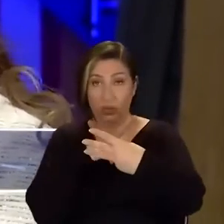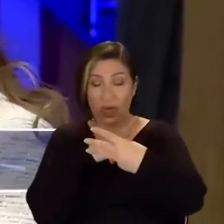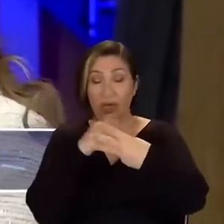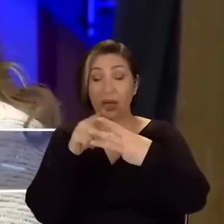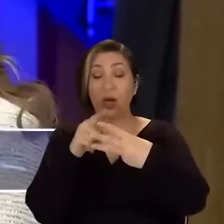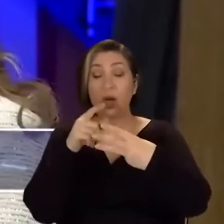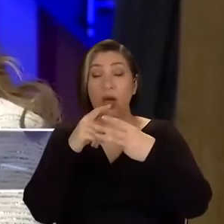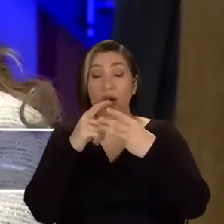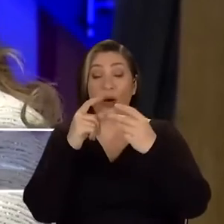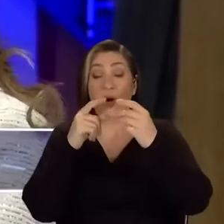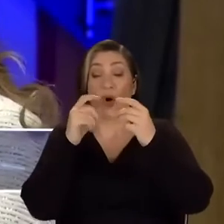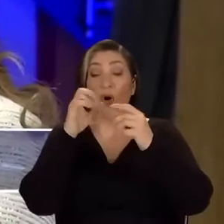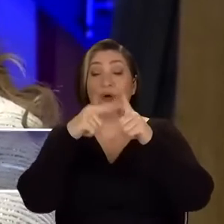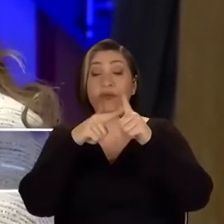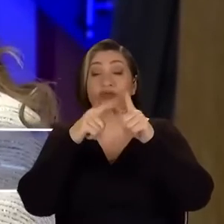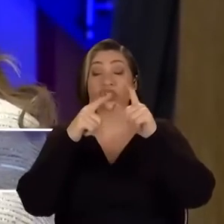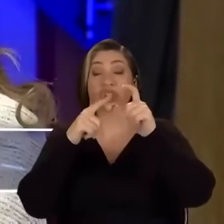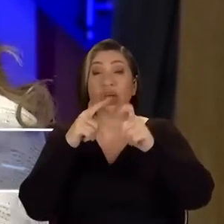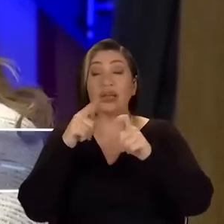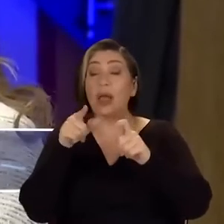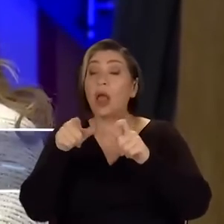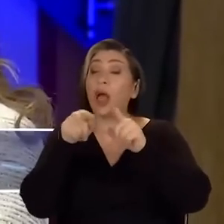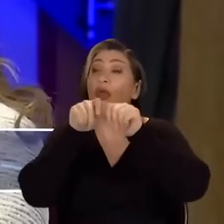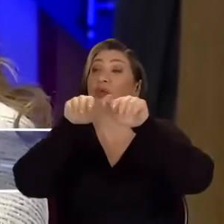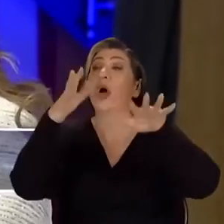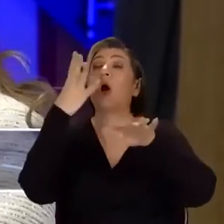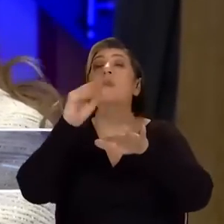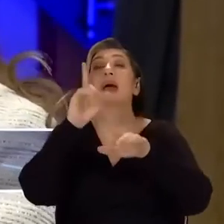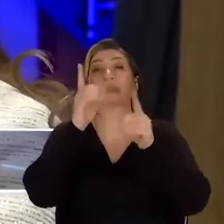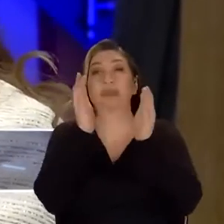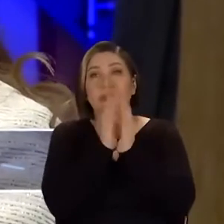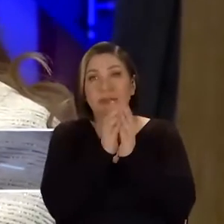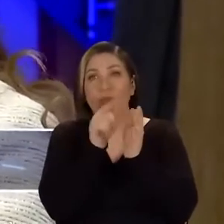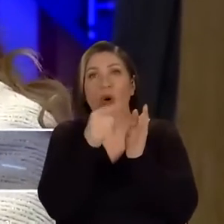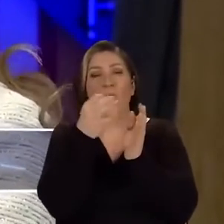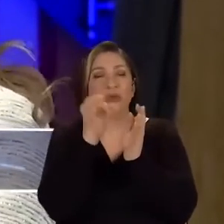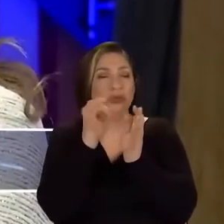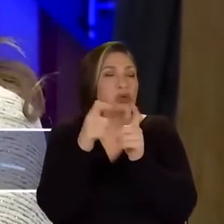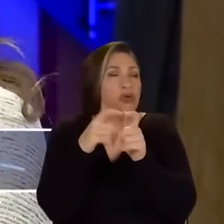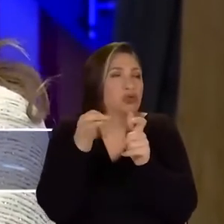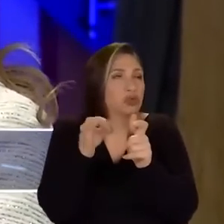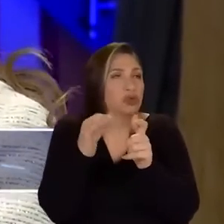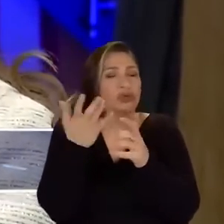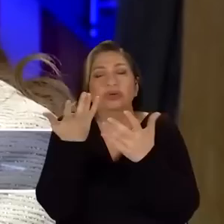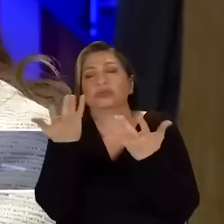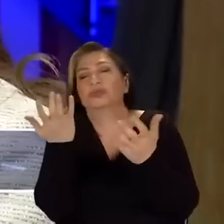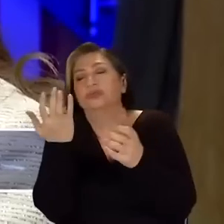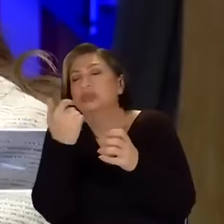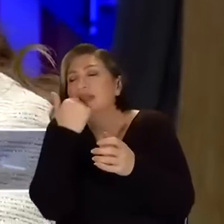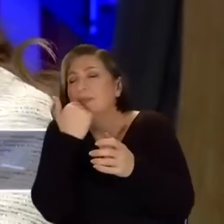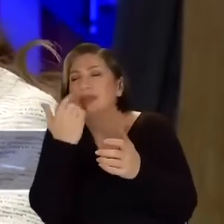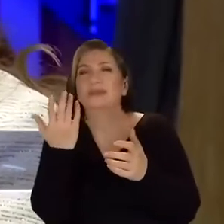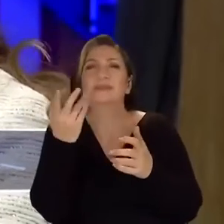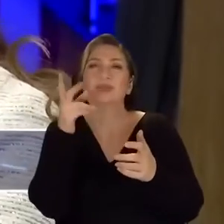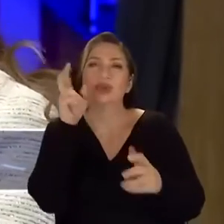off-chain, yani blockchain üzerinde olmayan bir varlığa endeksli kısımlar. Yani bu altına, herhangi bir değerli madene veya herhangi